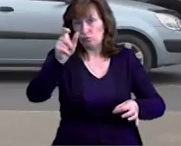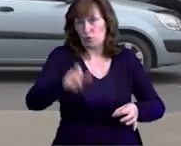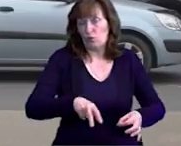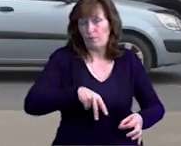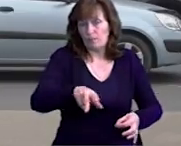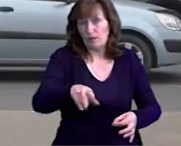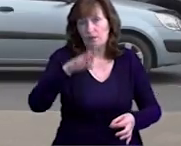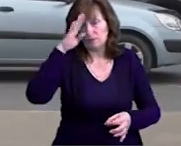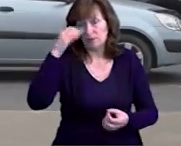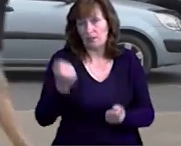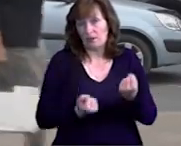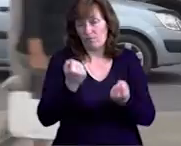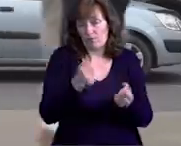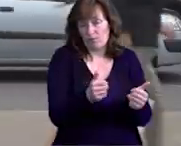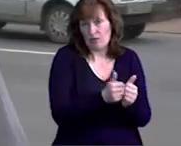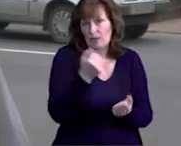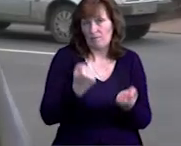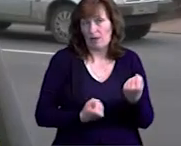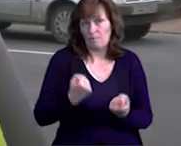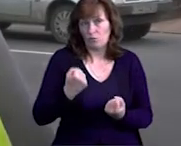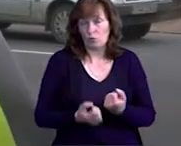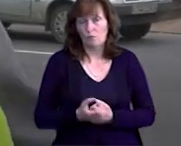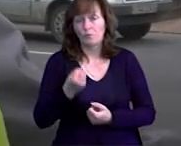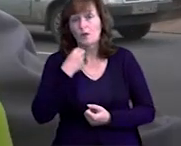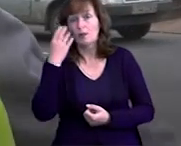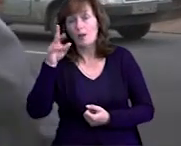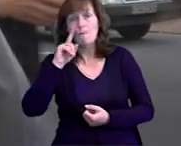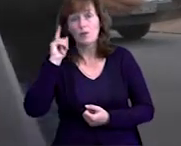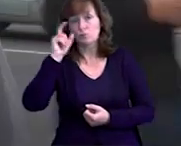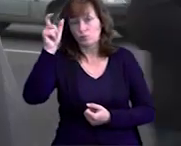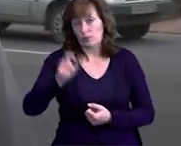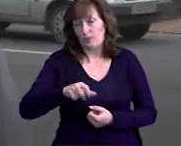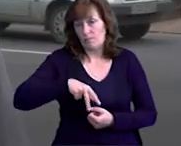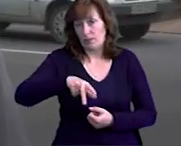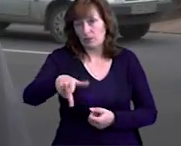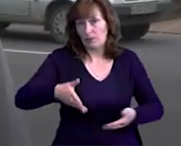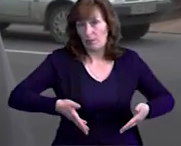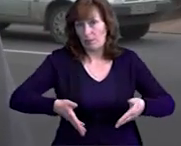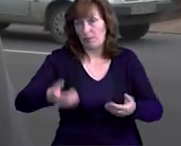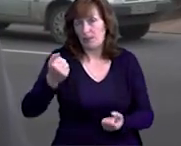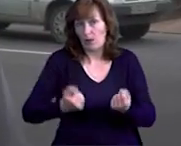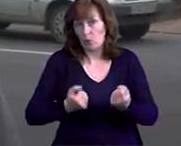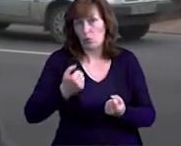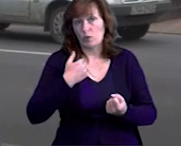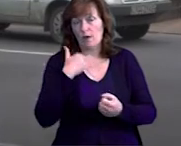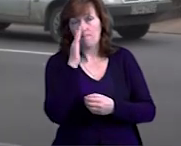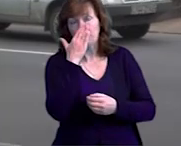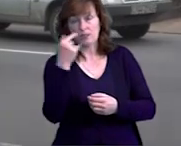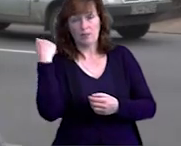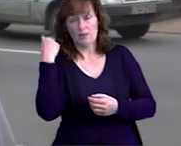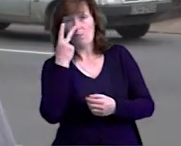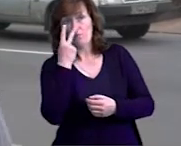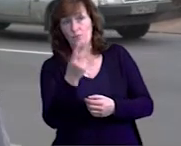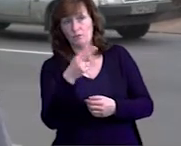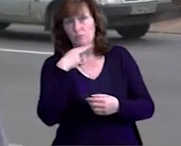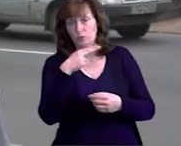чоловіка. Сергій був за кермом того ж авто. Коли молодий чоловік переходив дорогу, вот, я в зеркало заднего вида